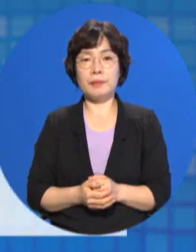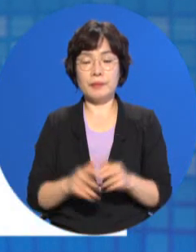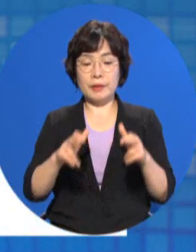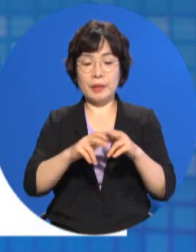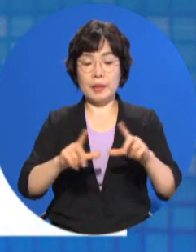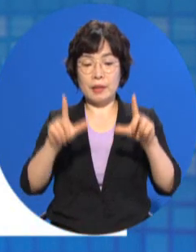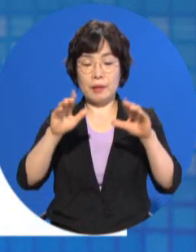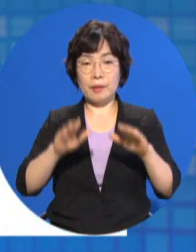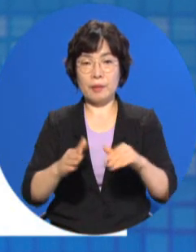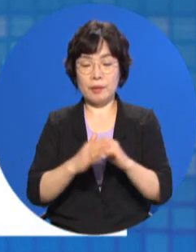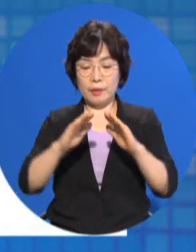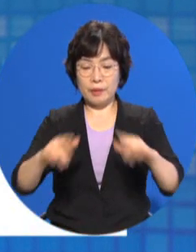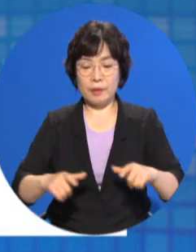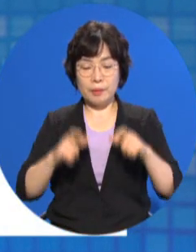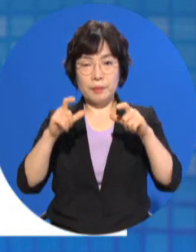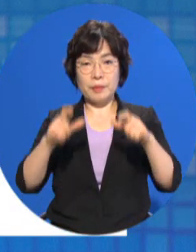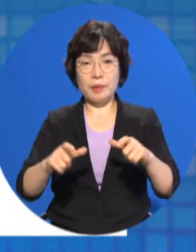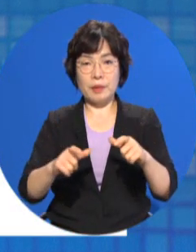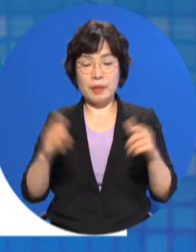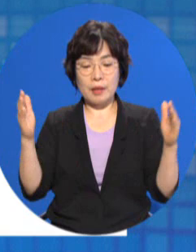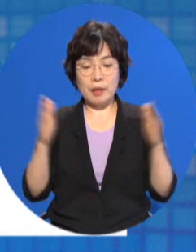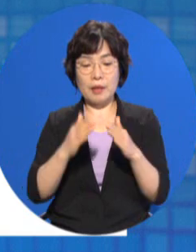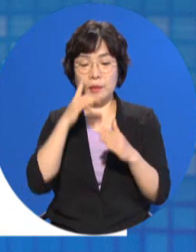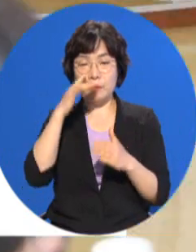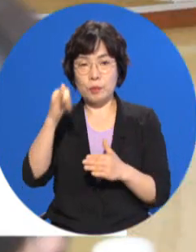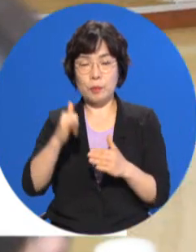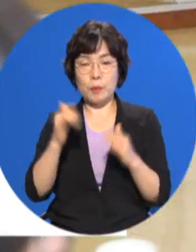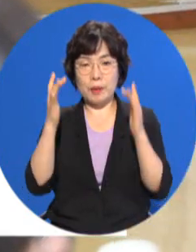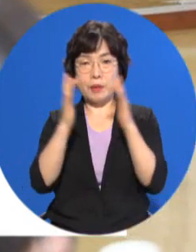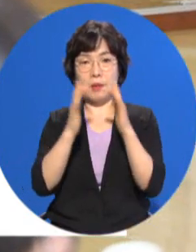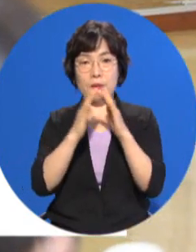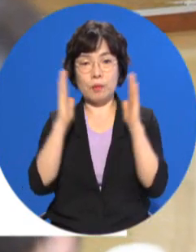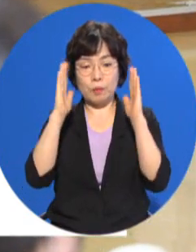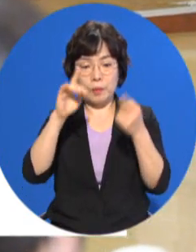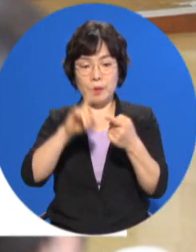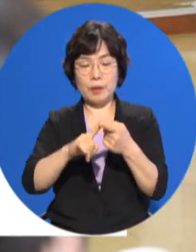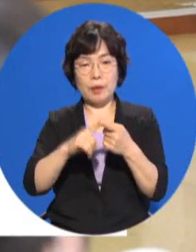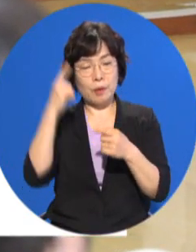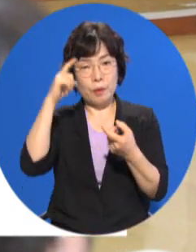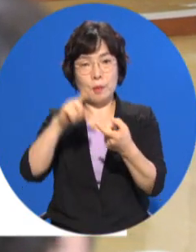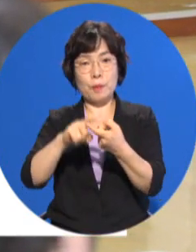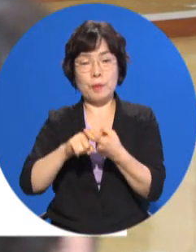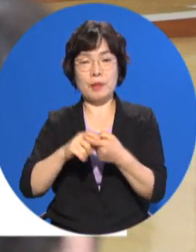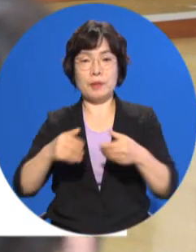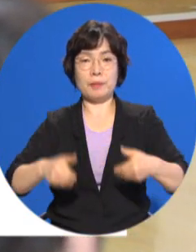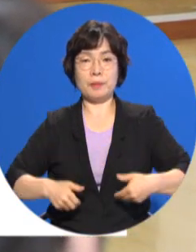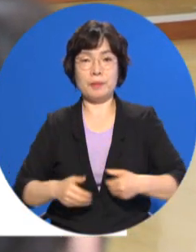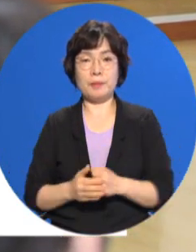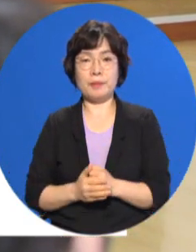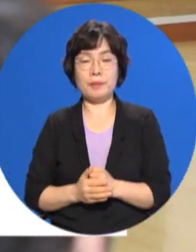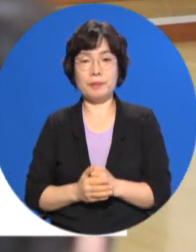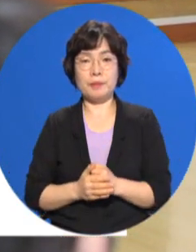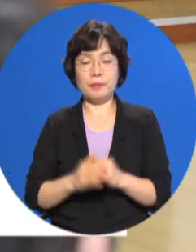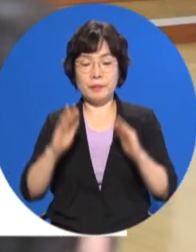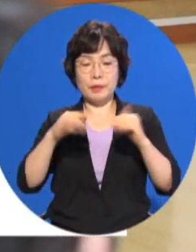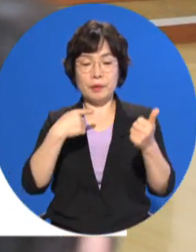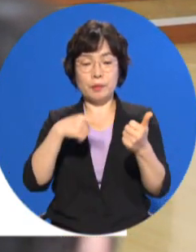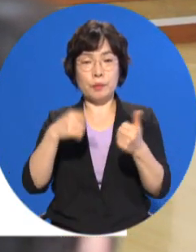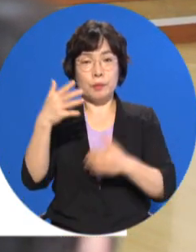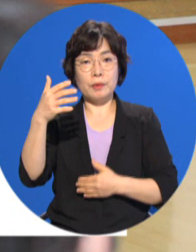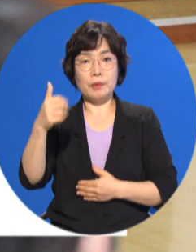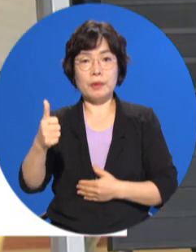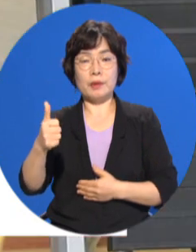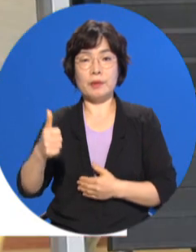장애인의 날인 오늘 관내 장애 학생과 학부모들의 온라인 학습 상황에 대한 관심이 요구되고 있습니다. 장서궁